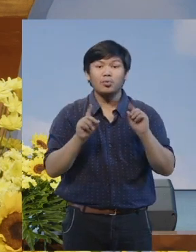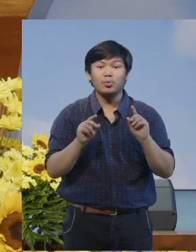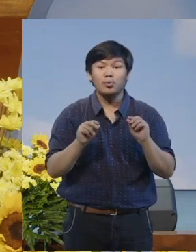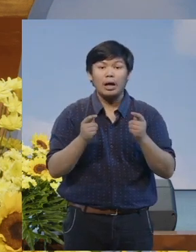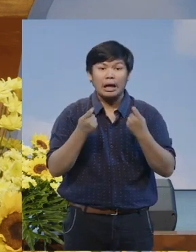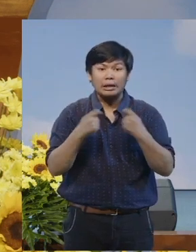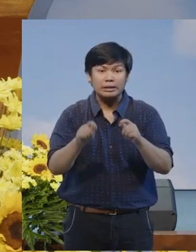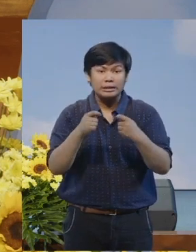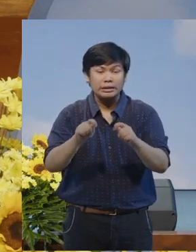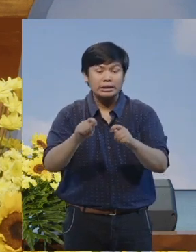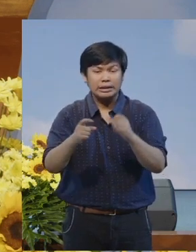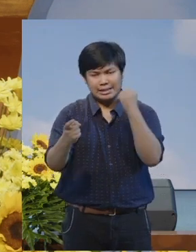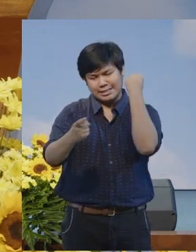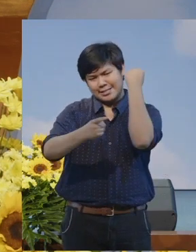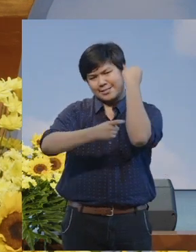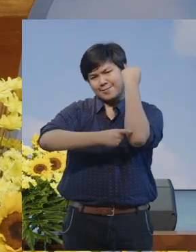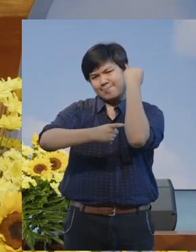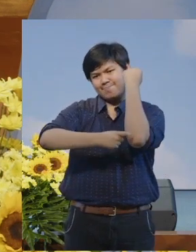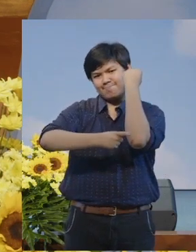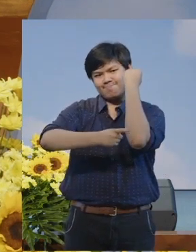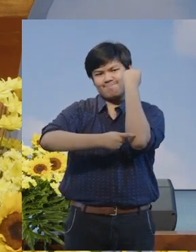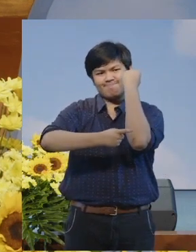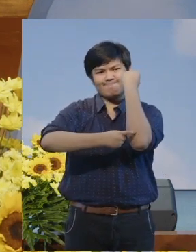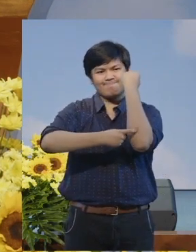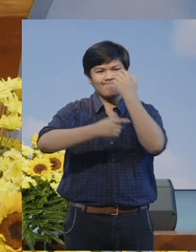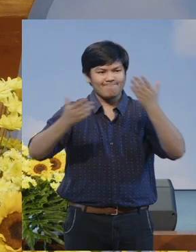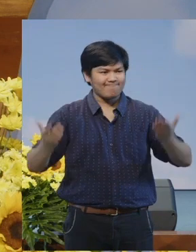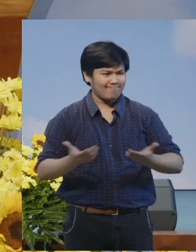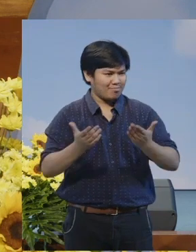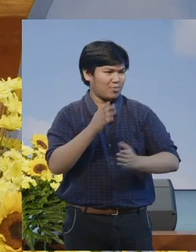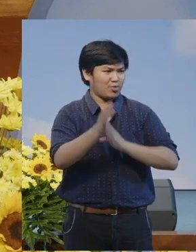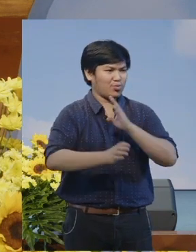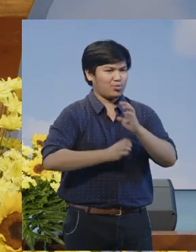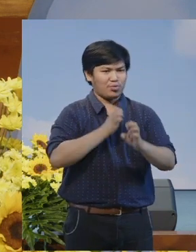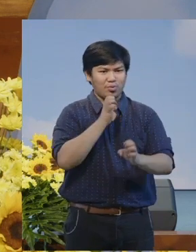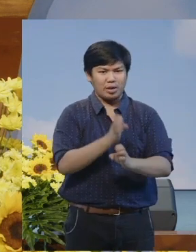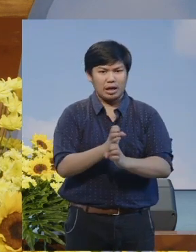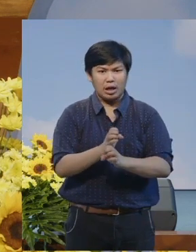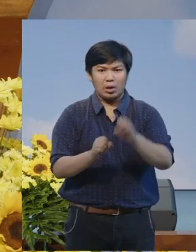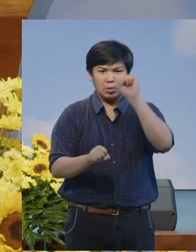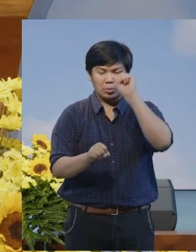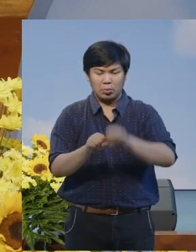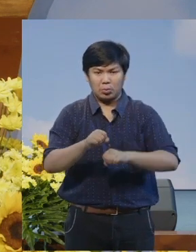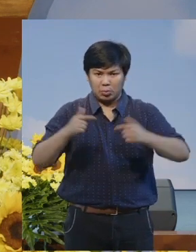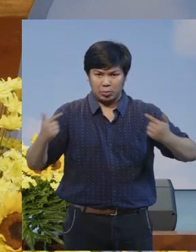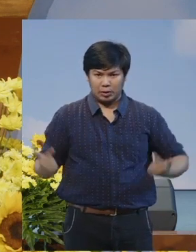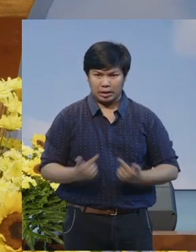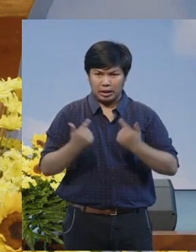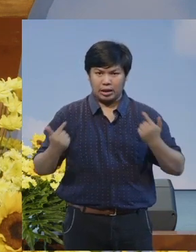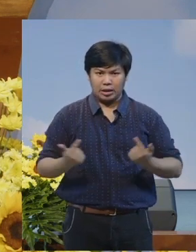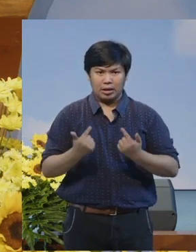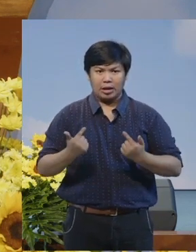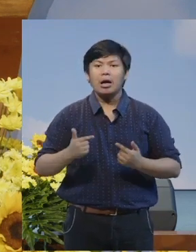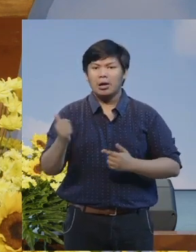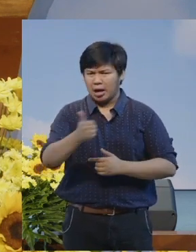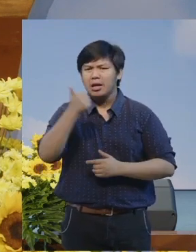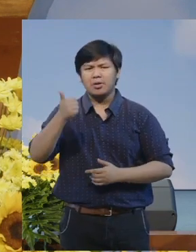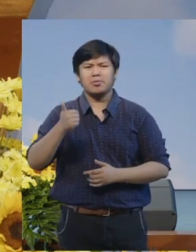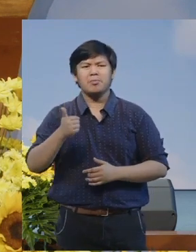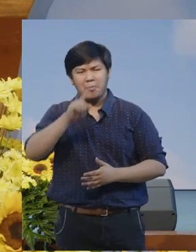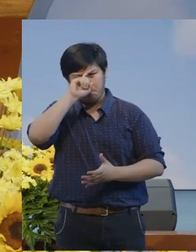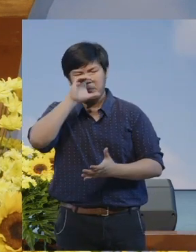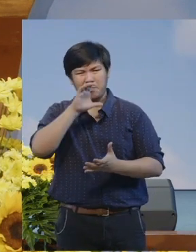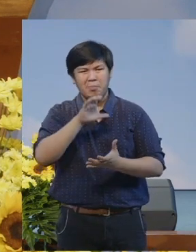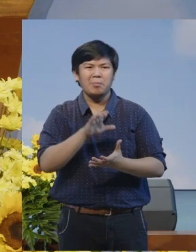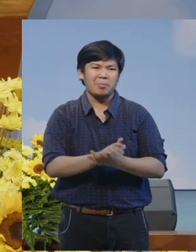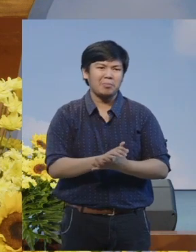kampon na tuksuhin ang mga nasa lupa upang sila ay magkasala. At ang iba sa kanila ay matutukso at